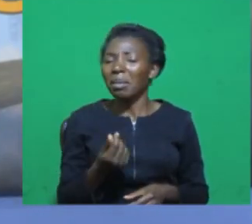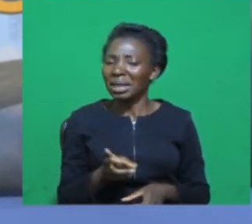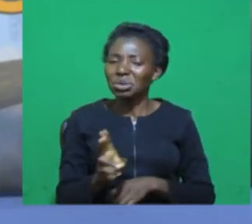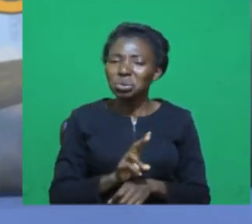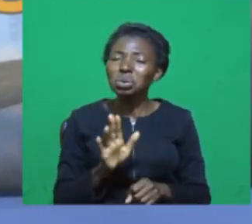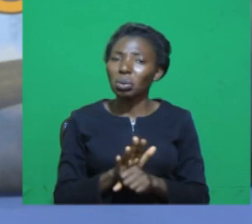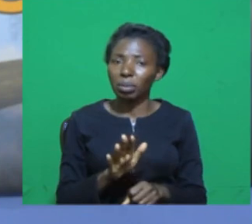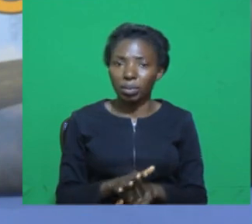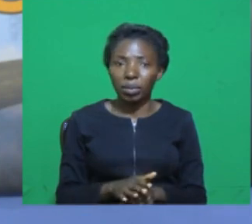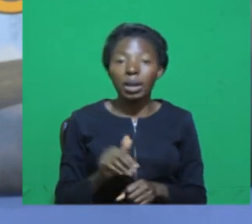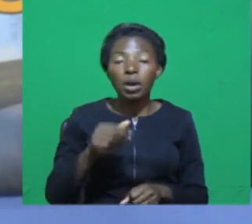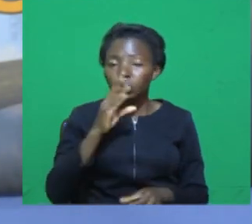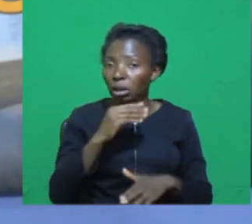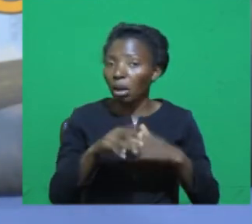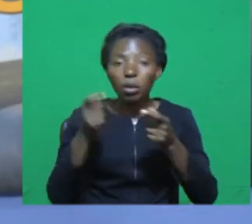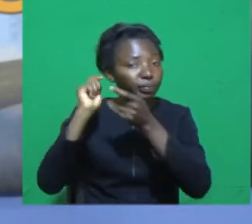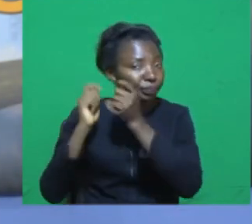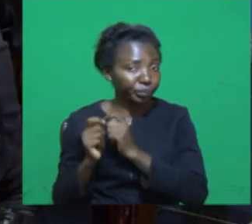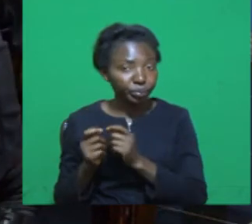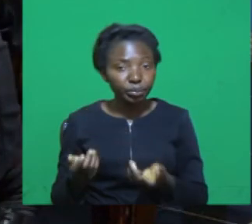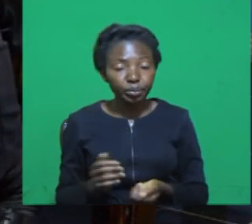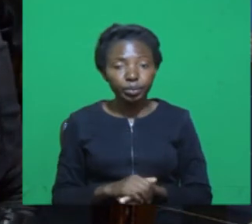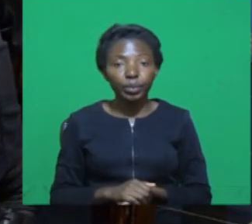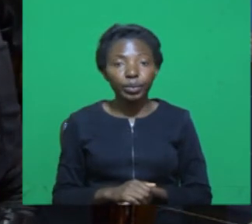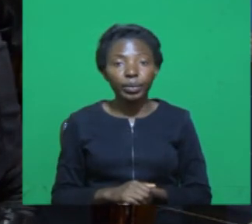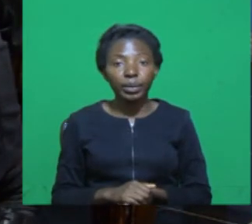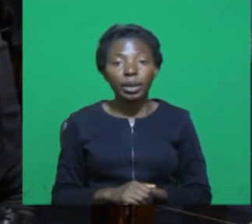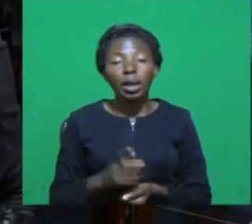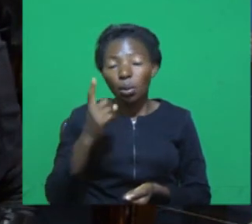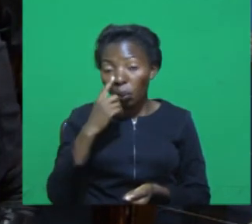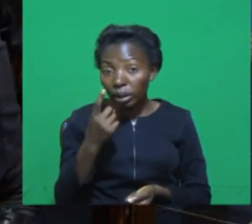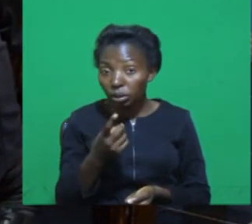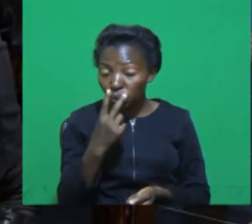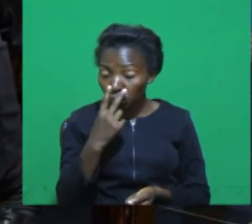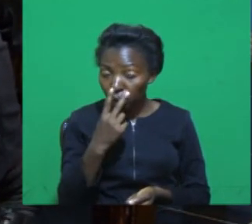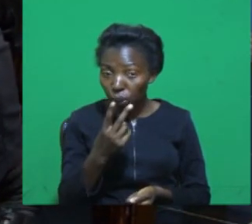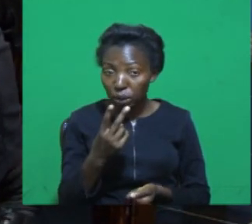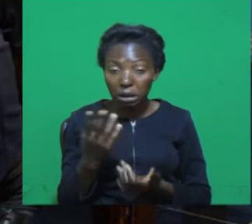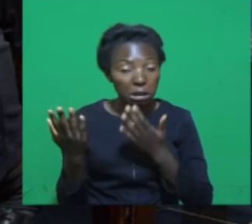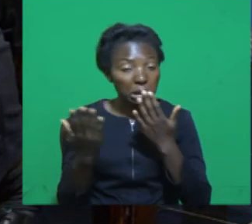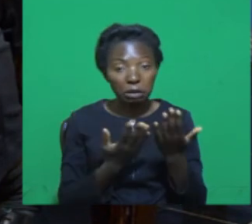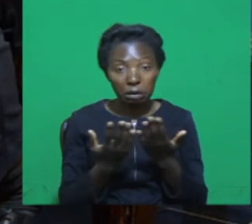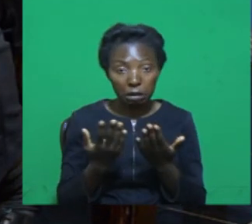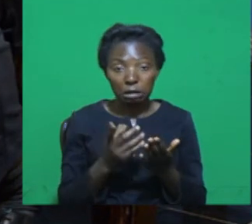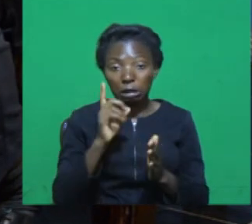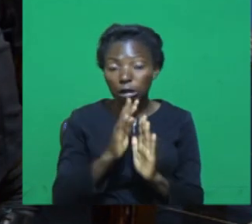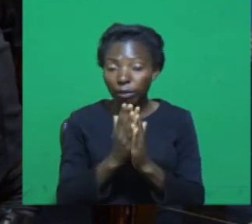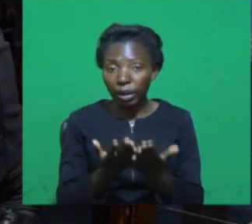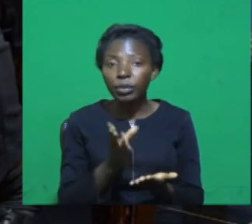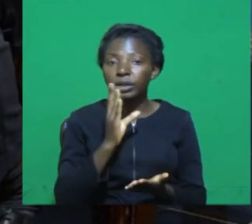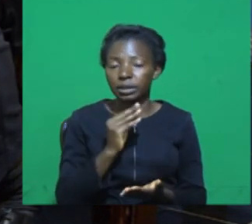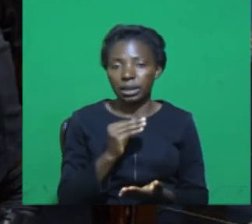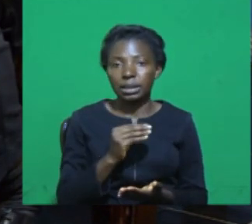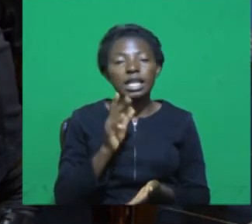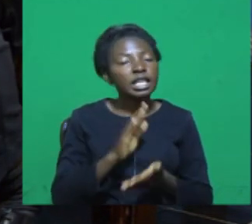yaakashandisa ipapo. Chiendai pakuruka bvudzi pasi. Right. Saka pane zvinhu mukanyatsotarisa ndima iyi zvanzi kurege